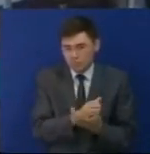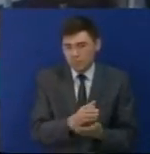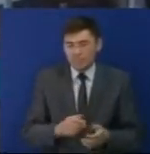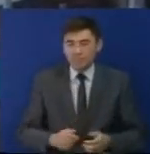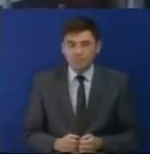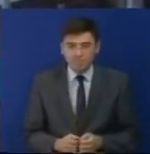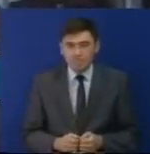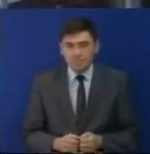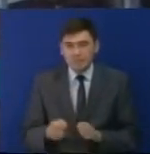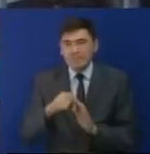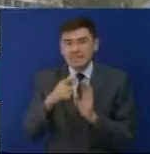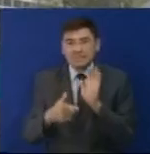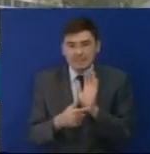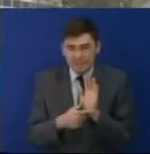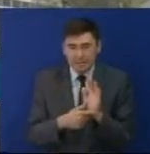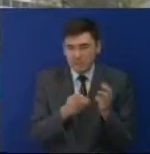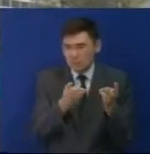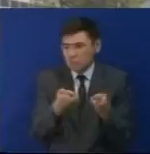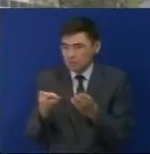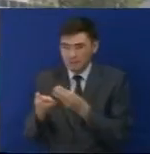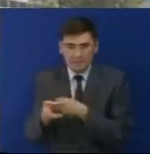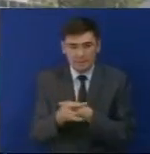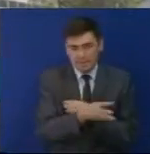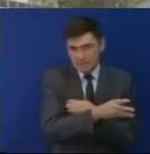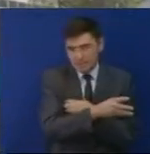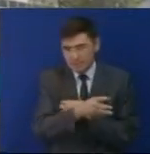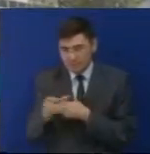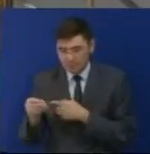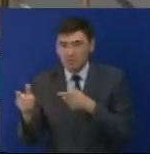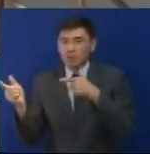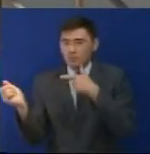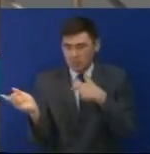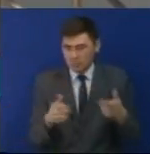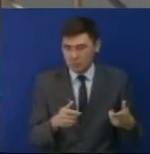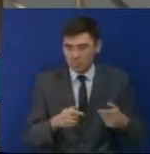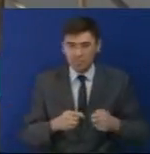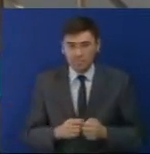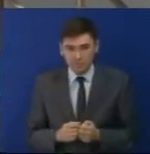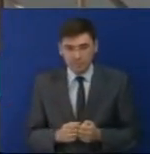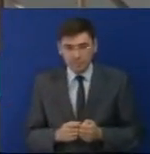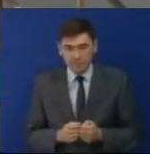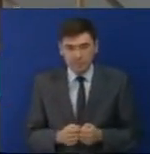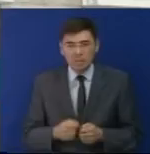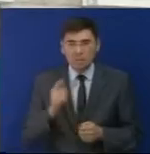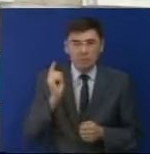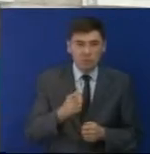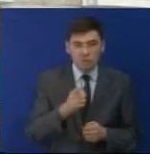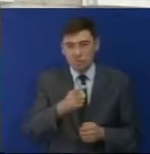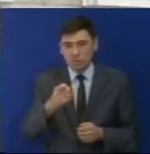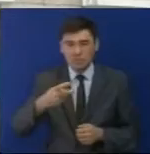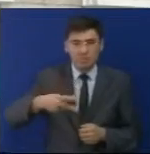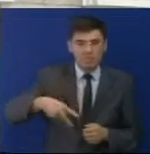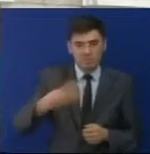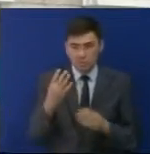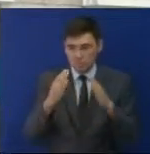Жалпы кәсіпорынның 17 қазандығының барлығы жаңа жылу маусымына дайын. Бүгінде қаламыздағы тұрғын үй қорында